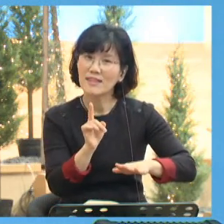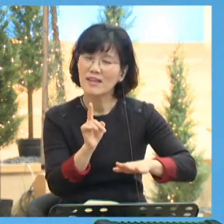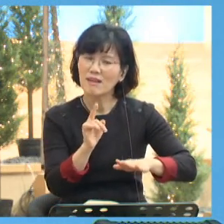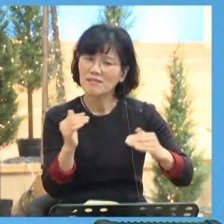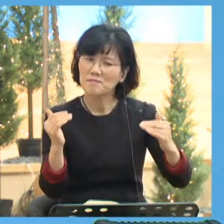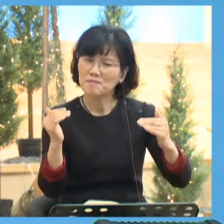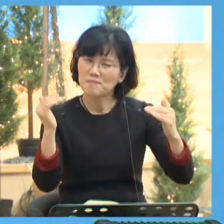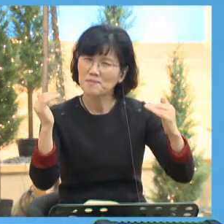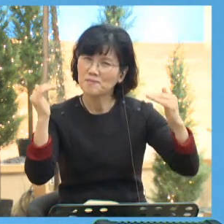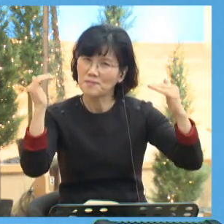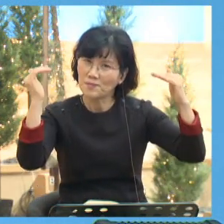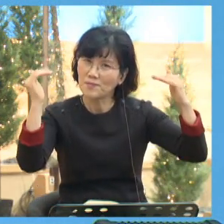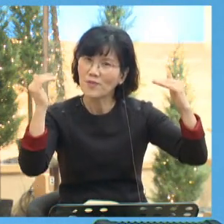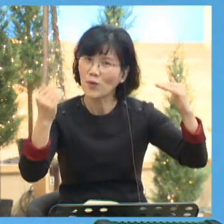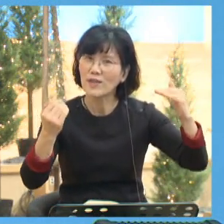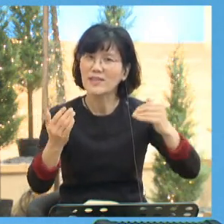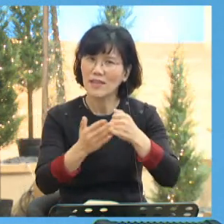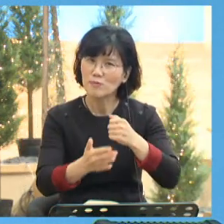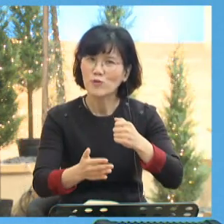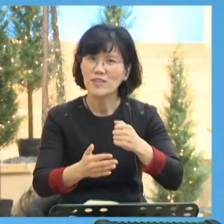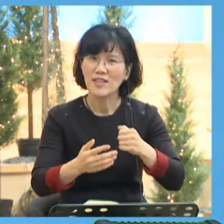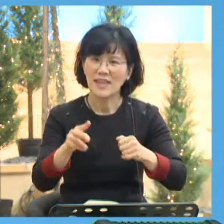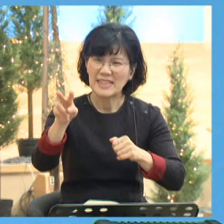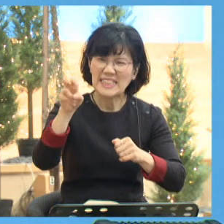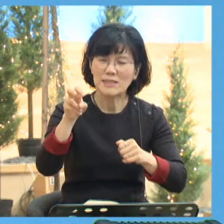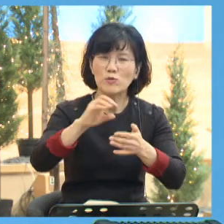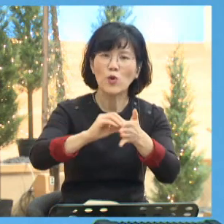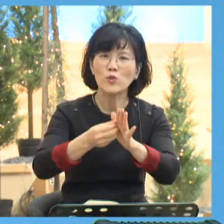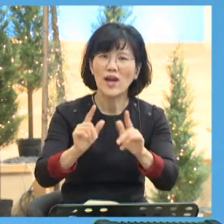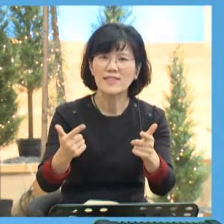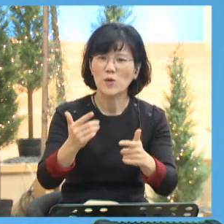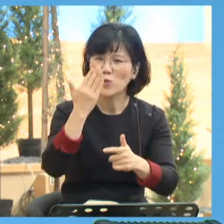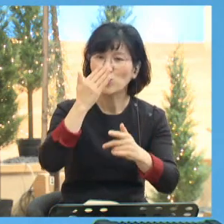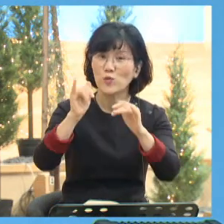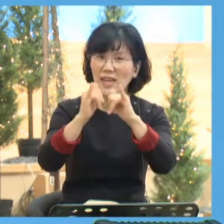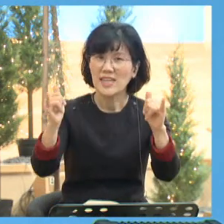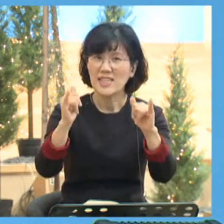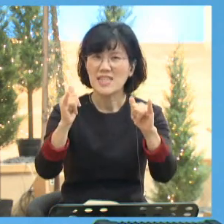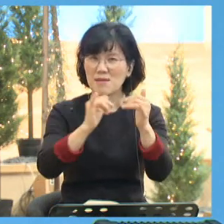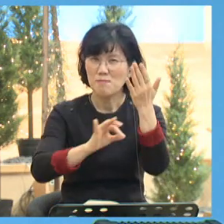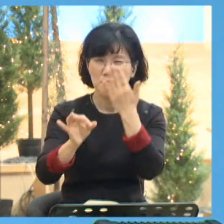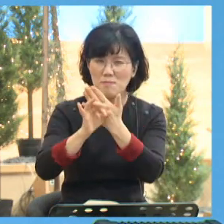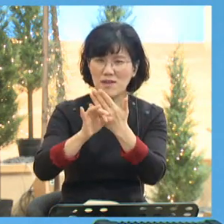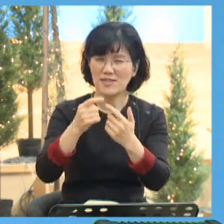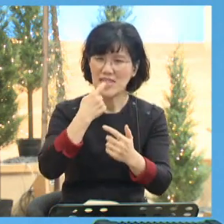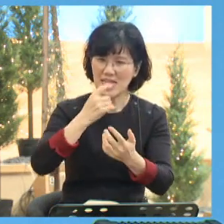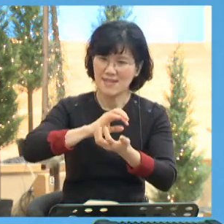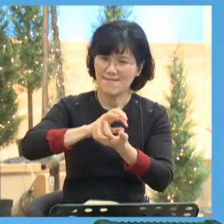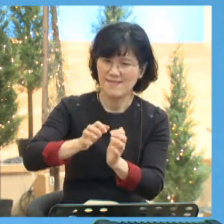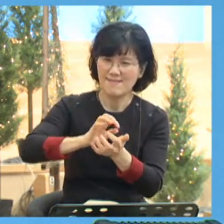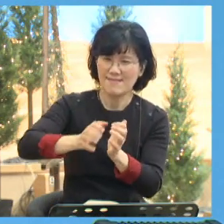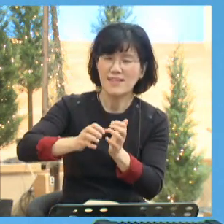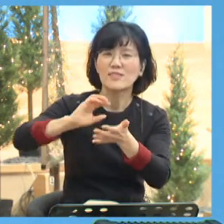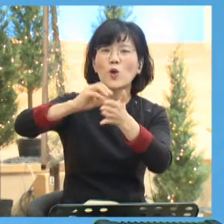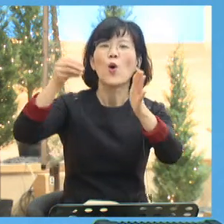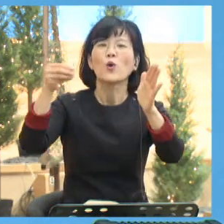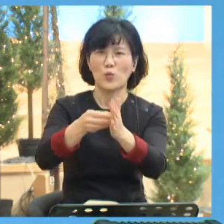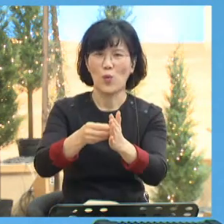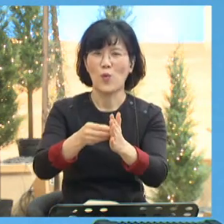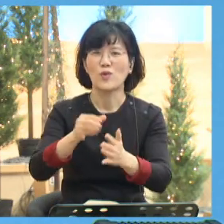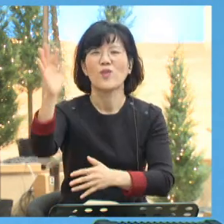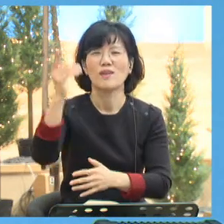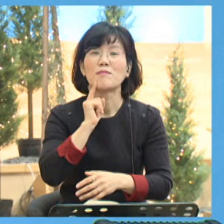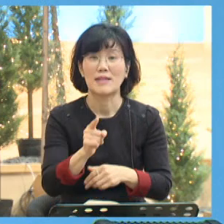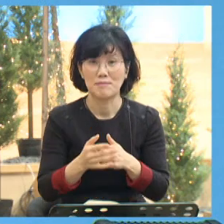이게 잘 안하는 거죠 이제 혐오가 아니라 유배 인디라 그러나 주 이름 얻도록 잃어가는 단계까지 차 잘하게